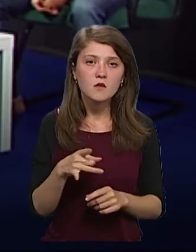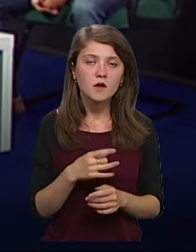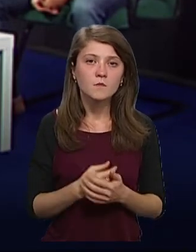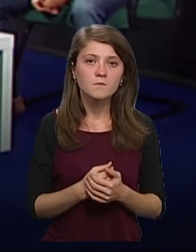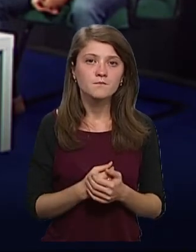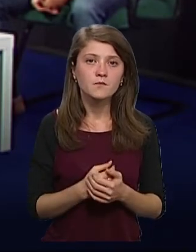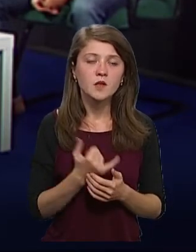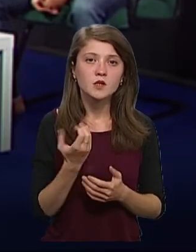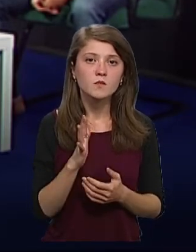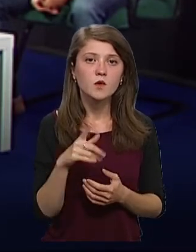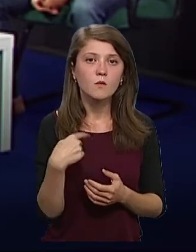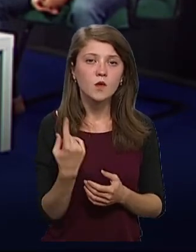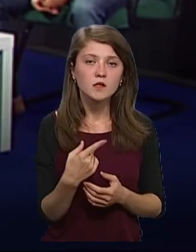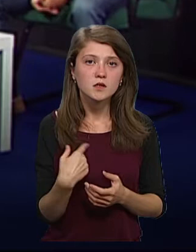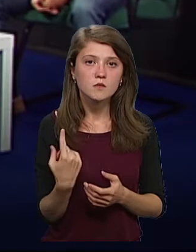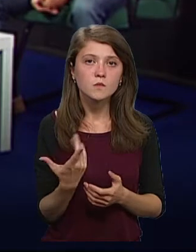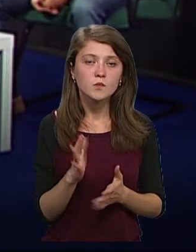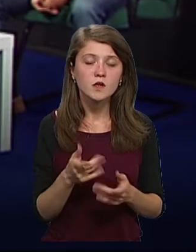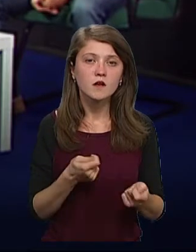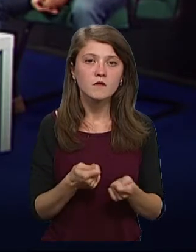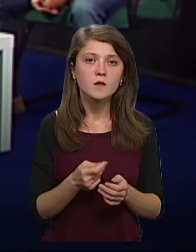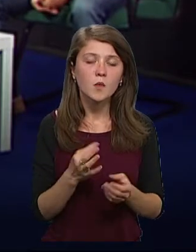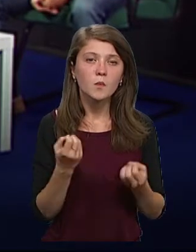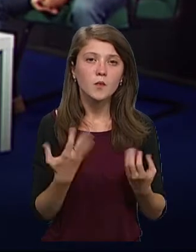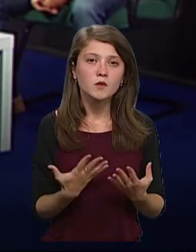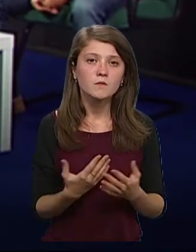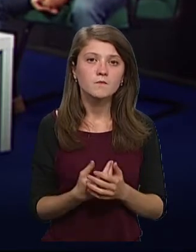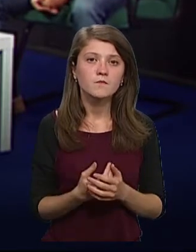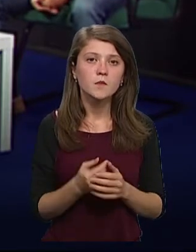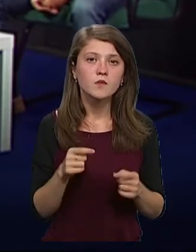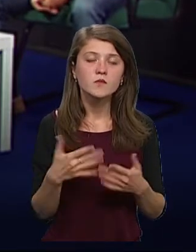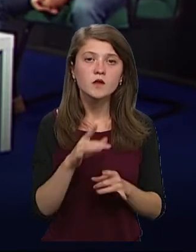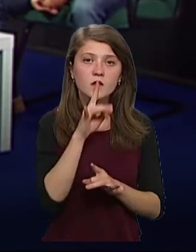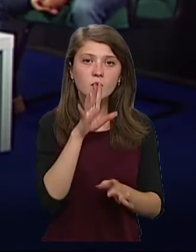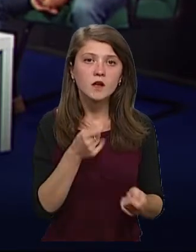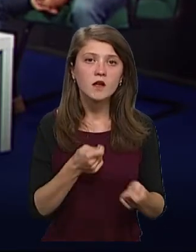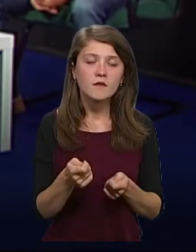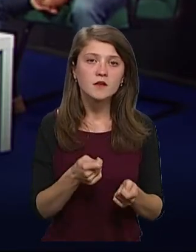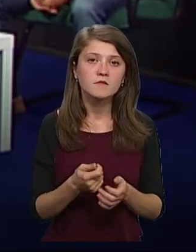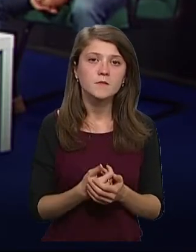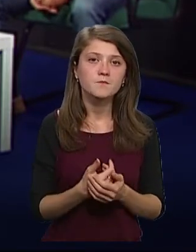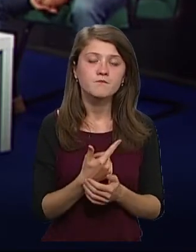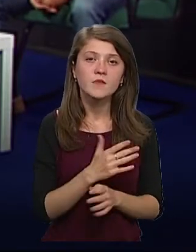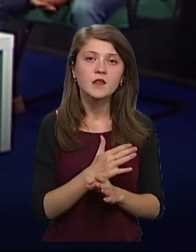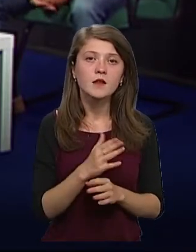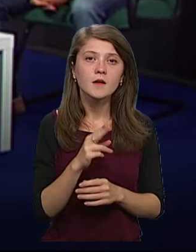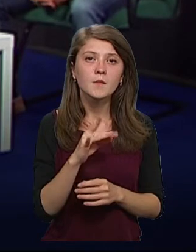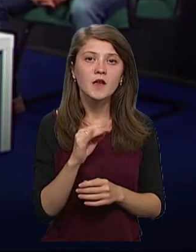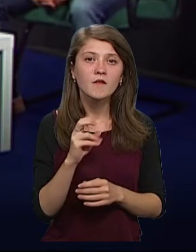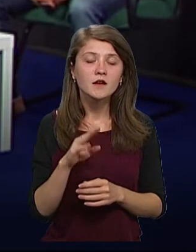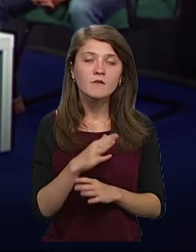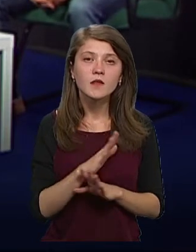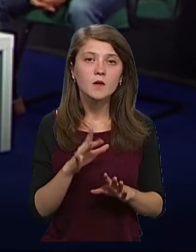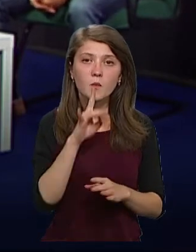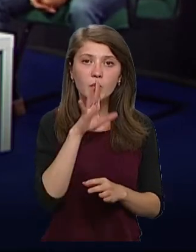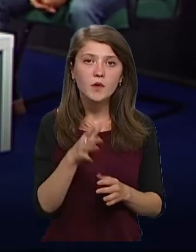керувати вже... Це так по-простому. По-простому так, тут вже не буде керівництва, розумієте? Якщо ми говоримо... Він керувати, буде декілька префектів в районі. Да. В